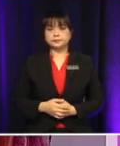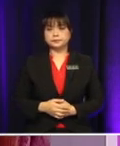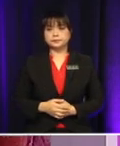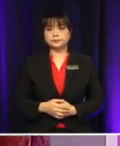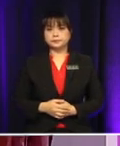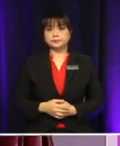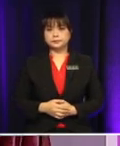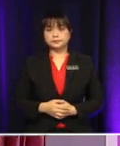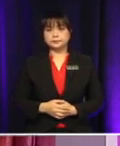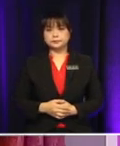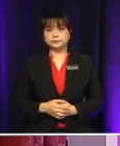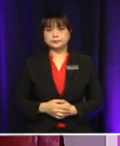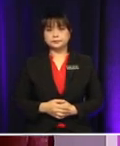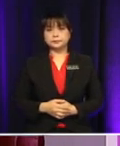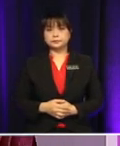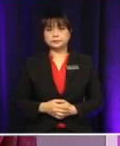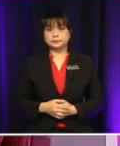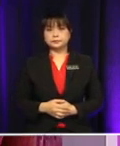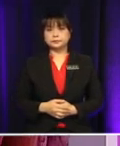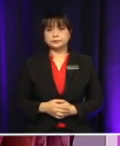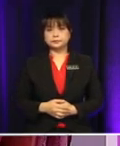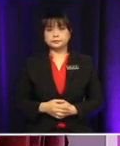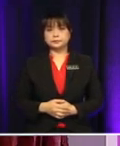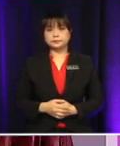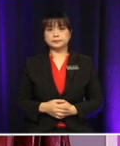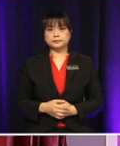sebagai tikus itu adalah